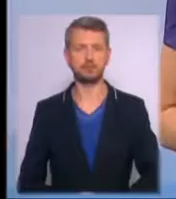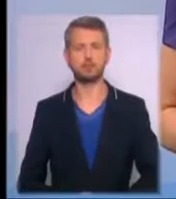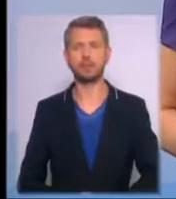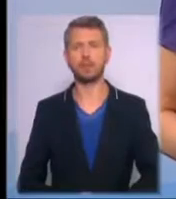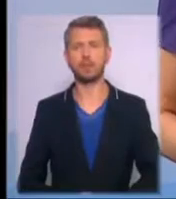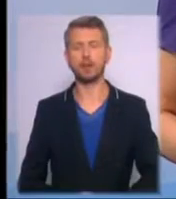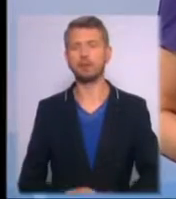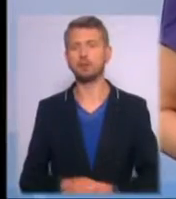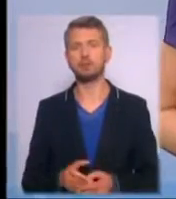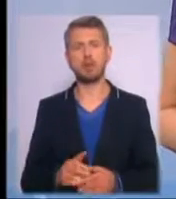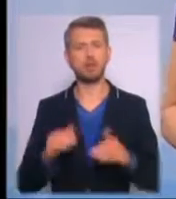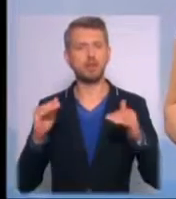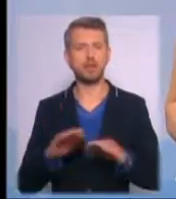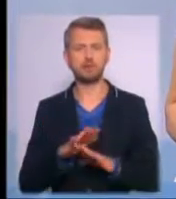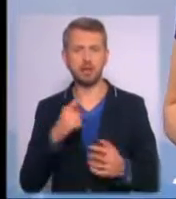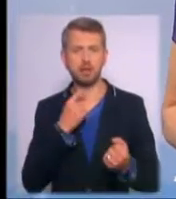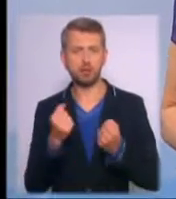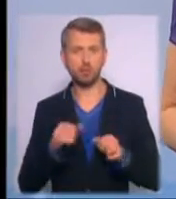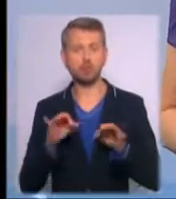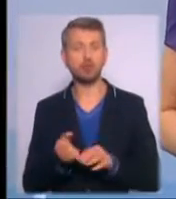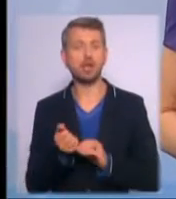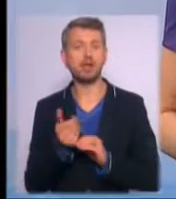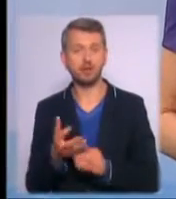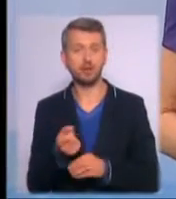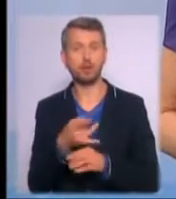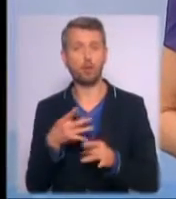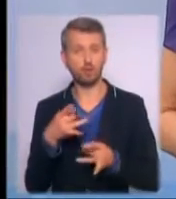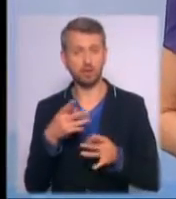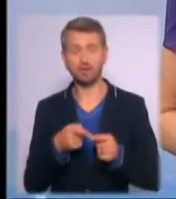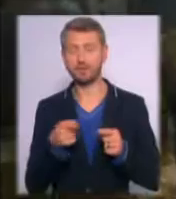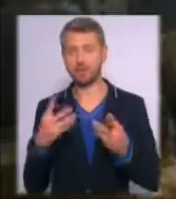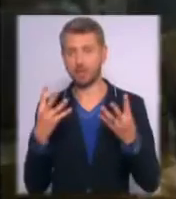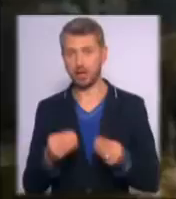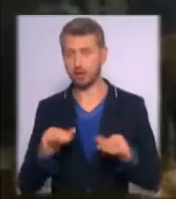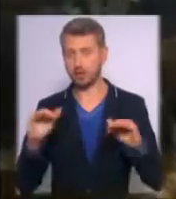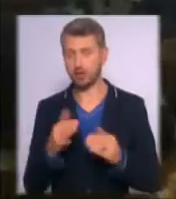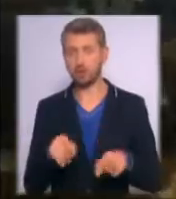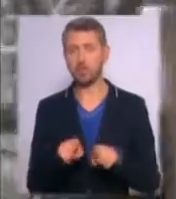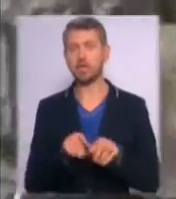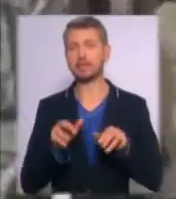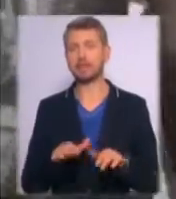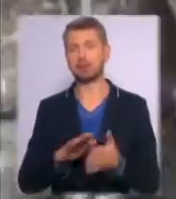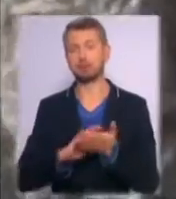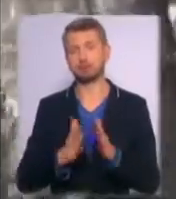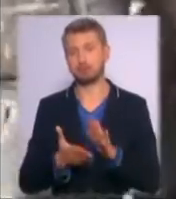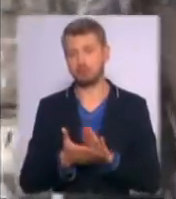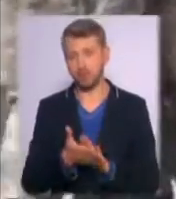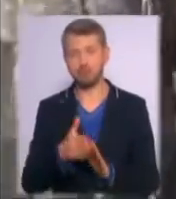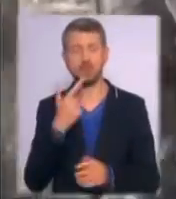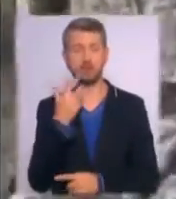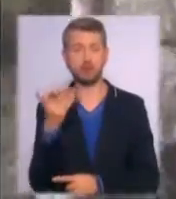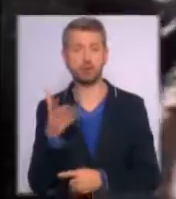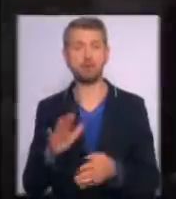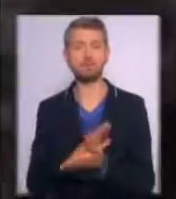Не спадає напруження, хоча кількість обстрілів за день дещо зменшилась. Про такий стан справ на сході країни звітує прес-центр штабу